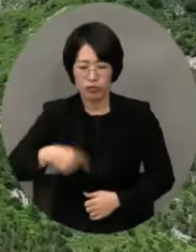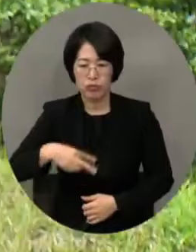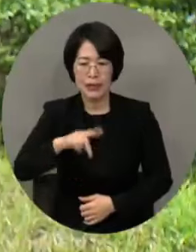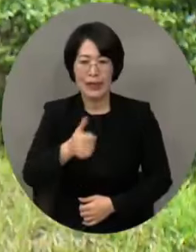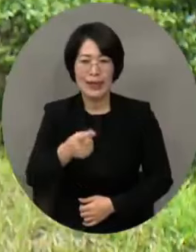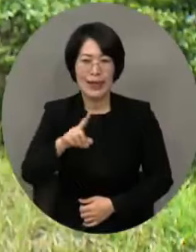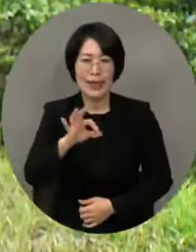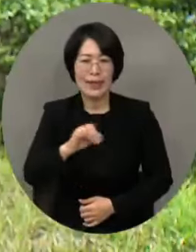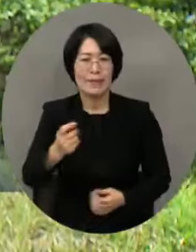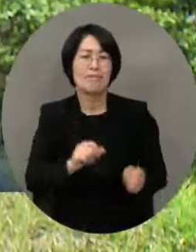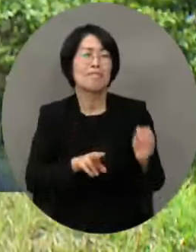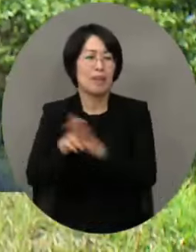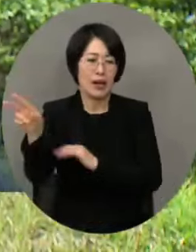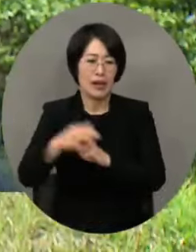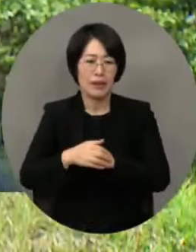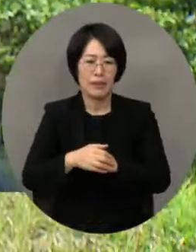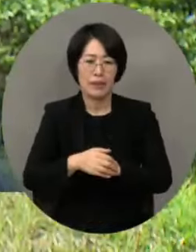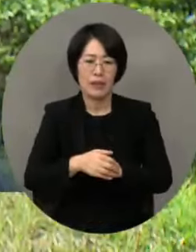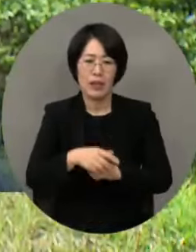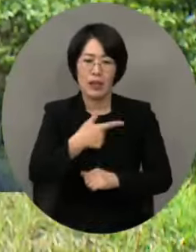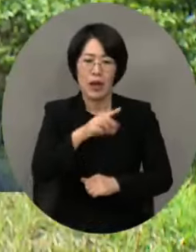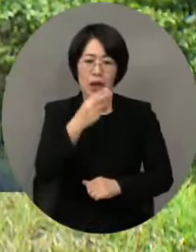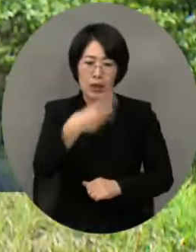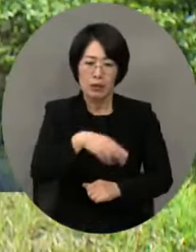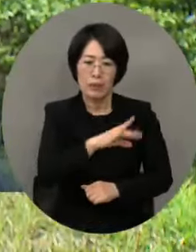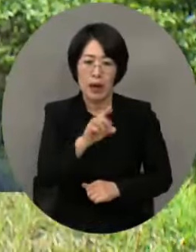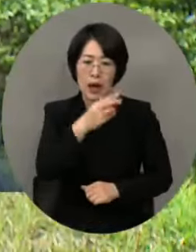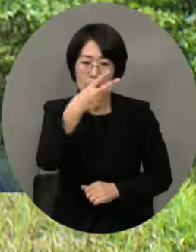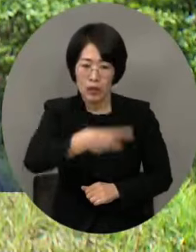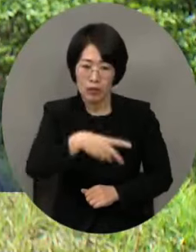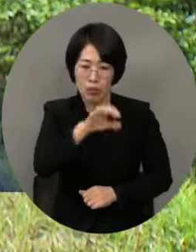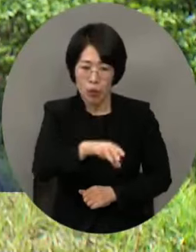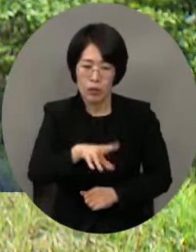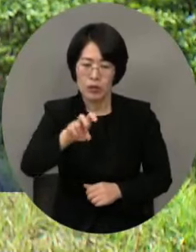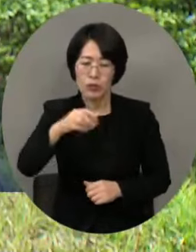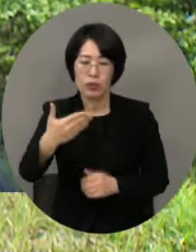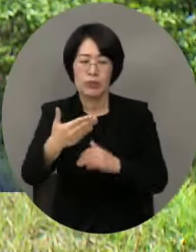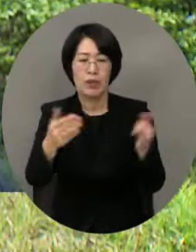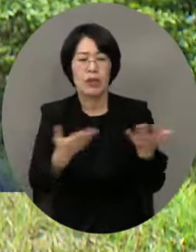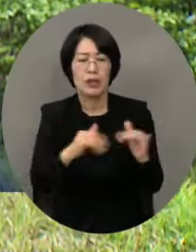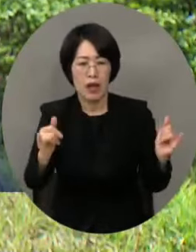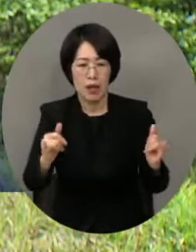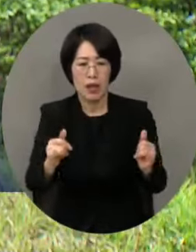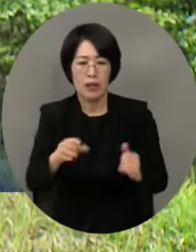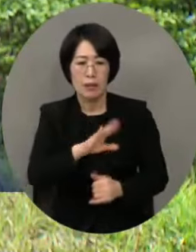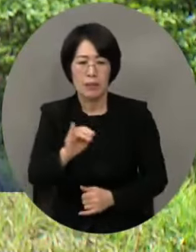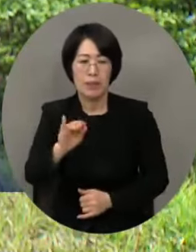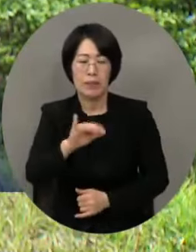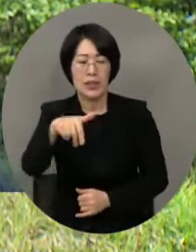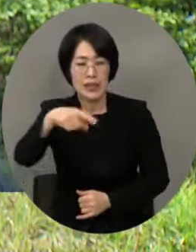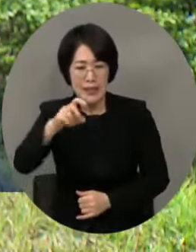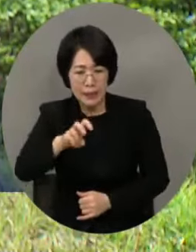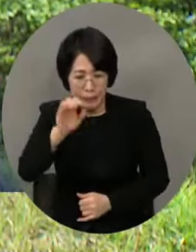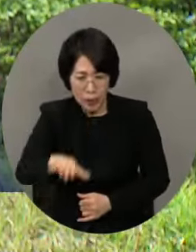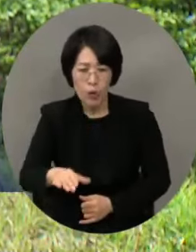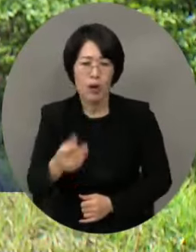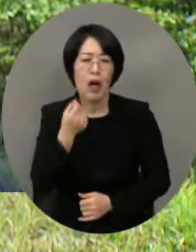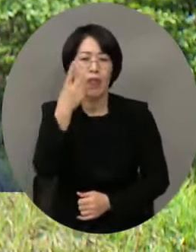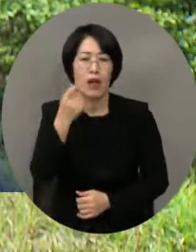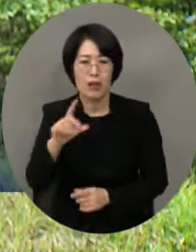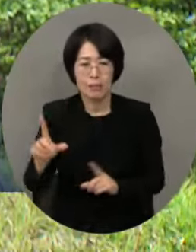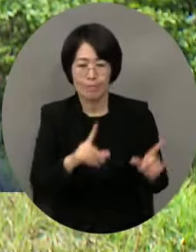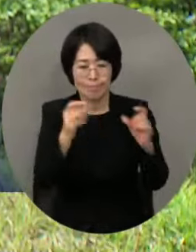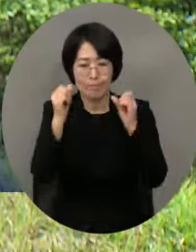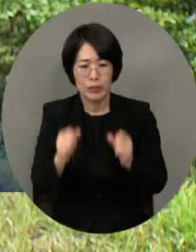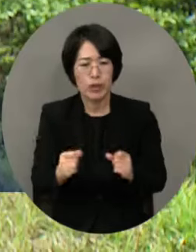탈출합니다 당시 나르바 로에는 29명의 선원들이 이곳 비금 표로서 한 달 동안 머물게 되는데이